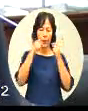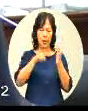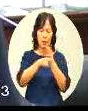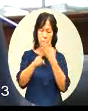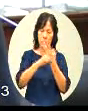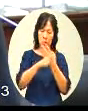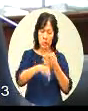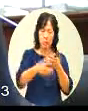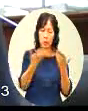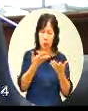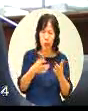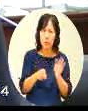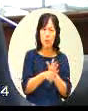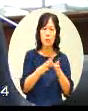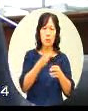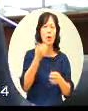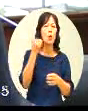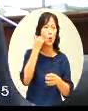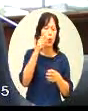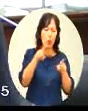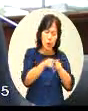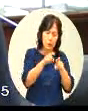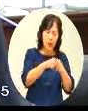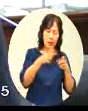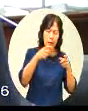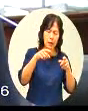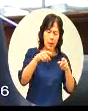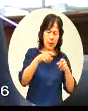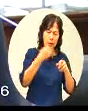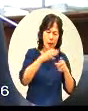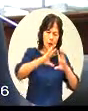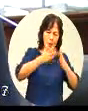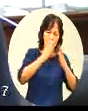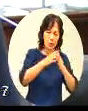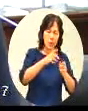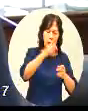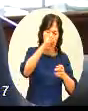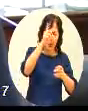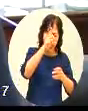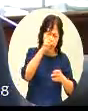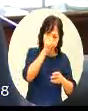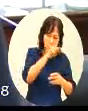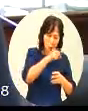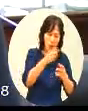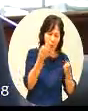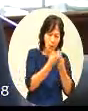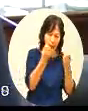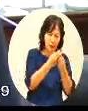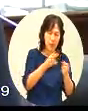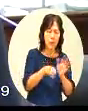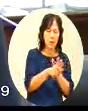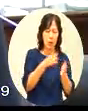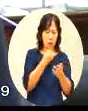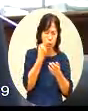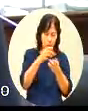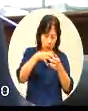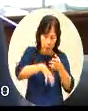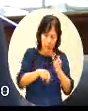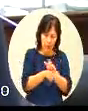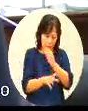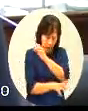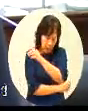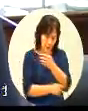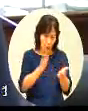点是，如果这个是亚热带常常发生的疾病，这个应该从学术里面去根本解决。所